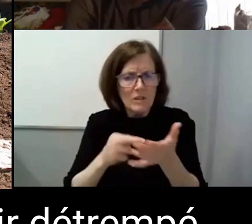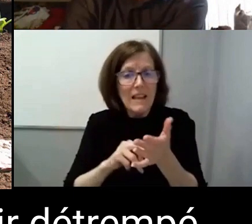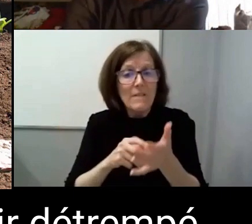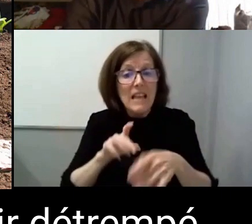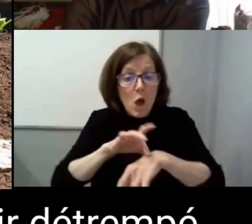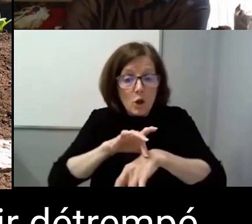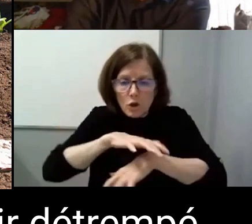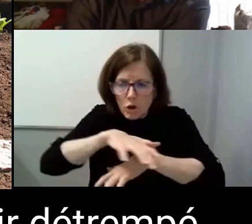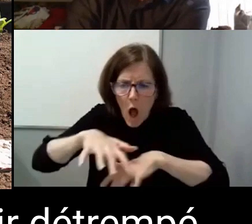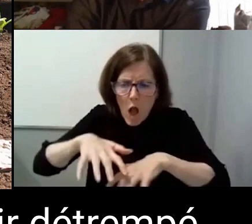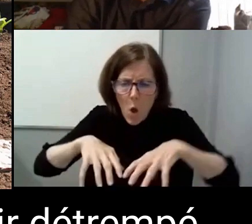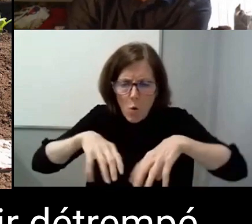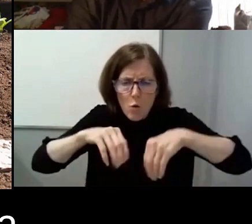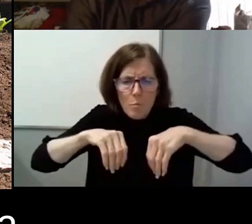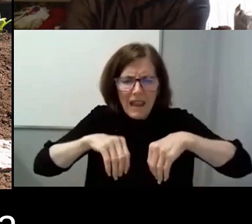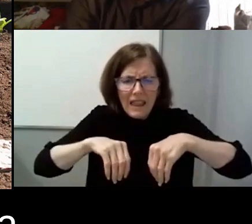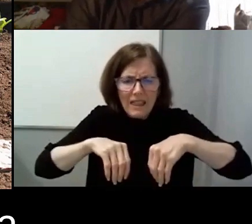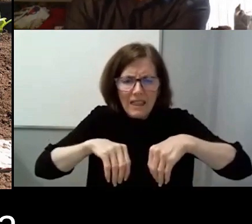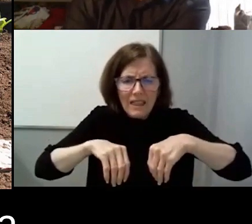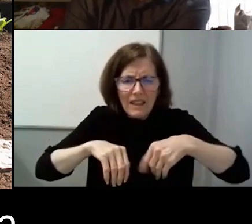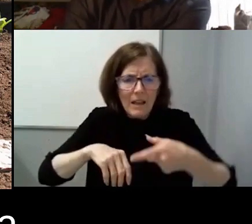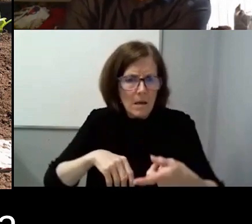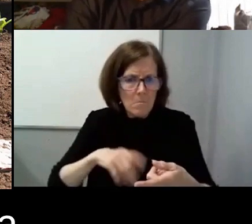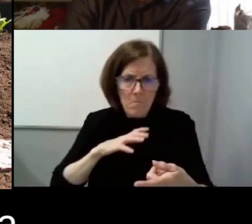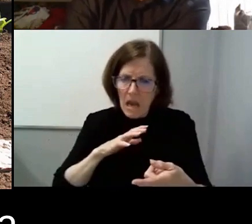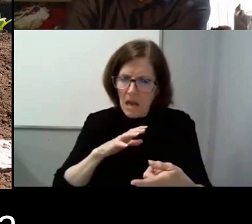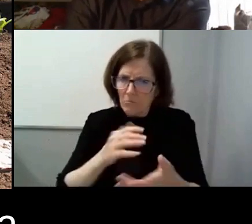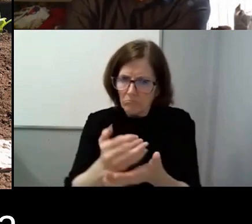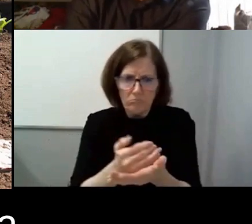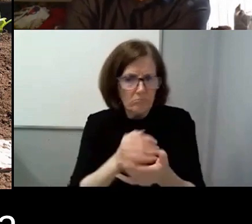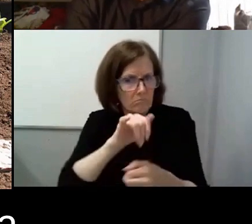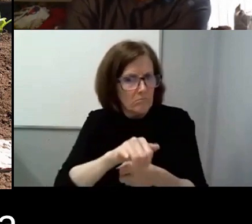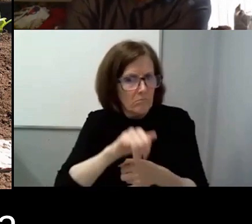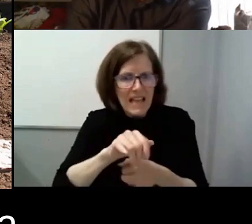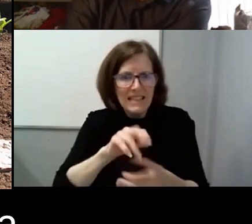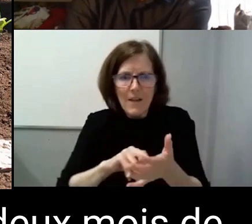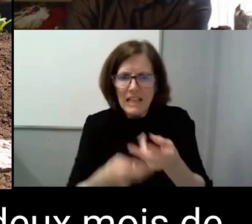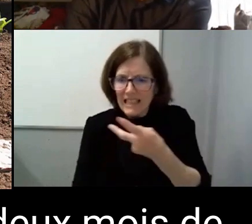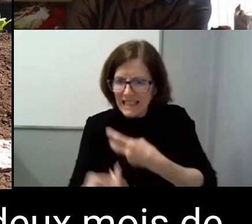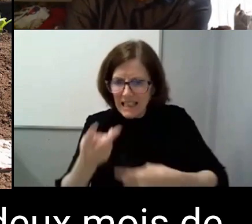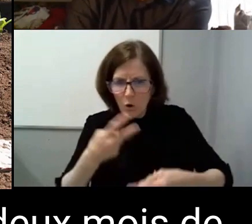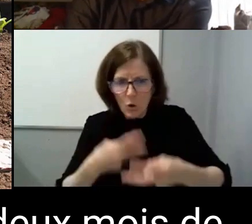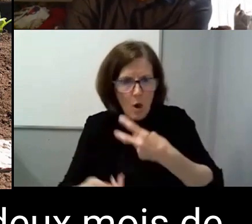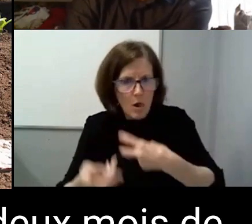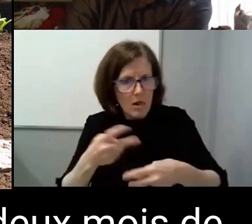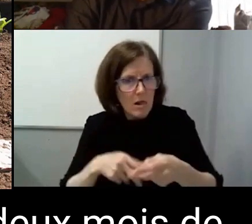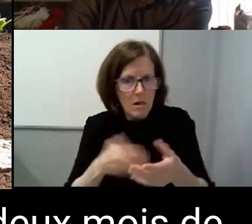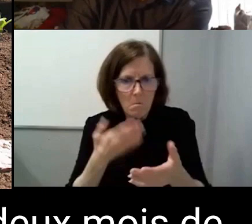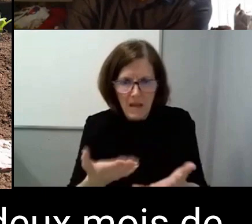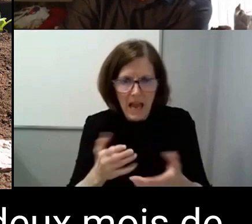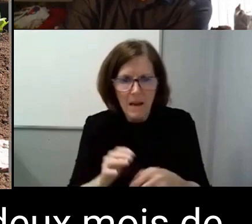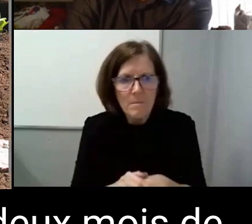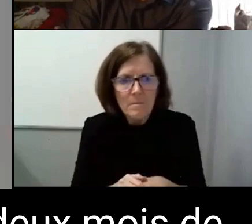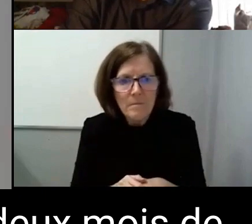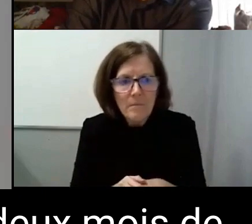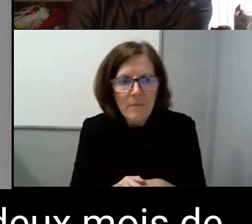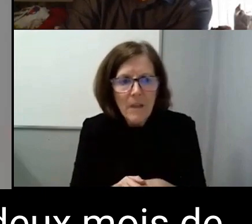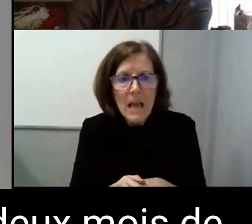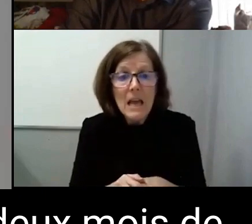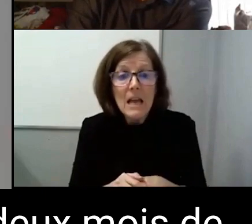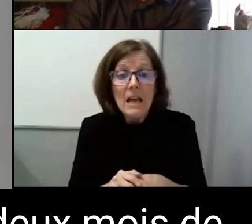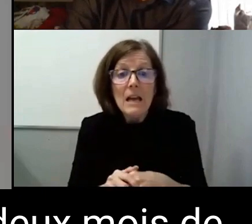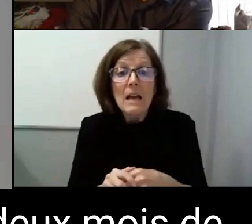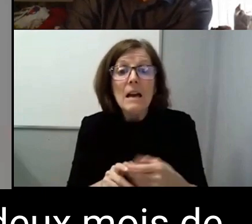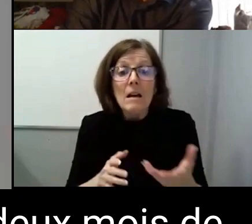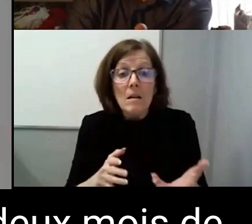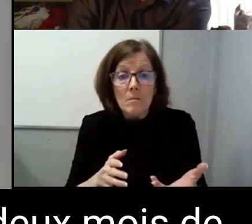humide sans devenir détrempé. Un sol qui fait circuler comme ça. Puis, c'est ça. Puis, après